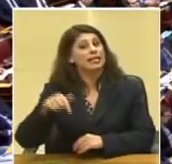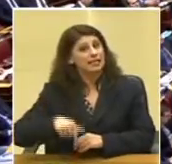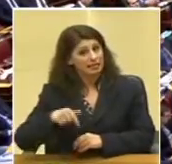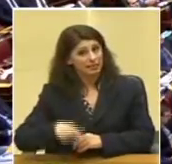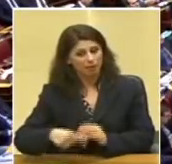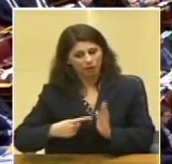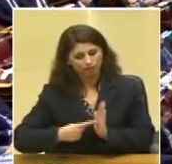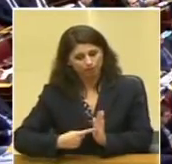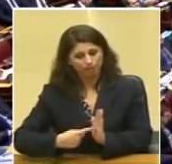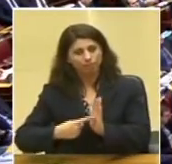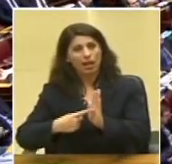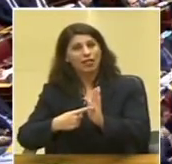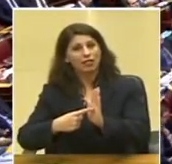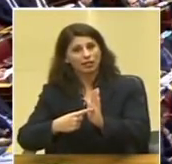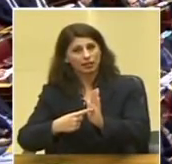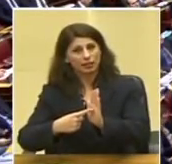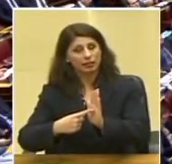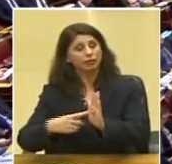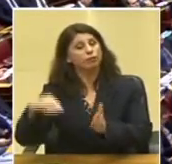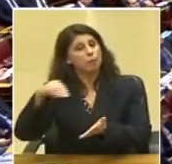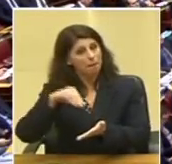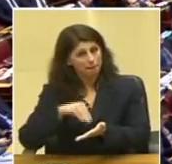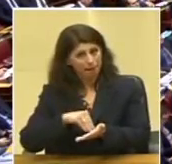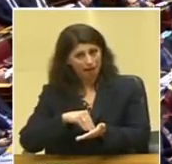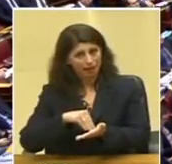αναδεικνύεται για άλλη μια φορά